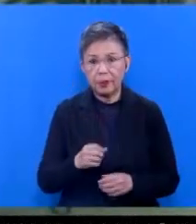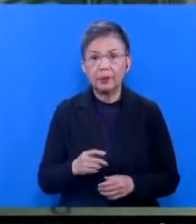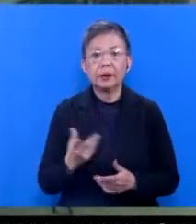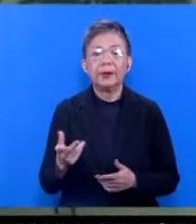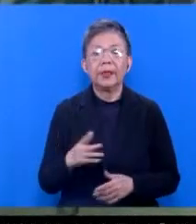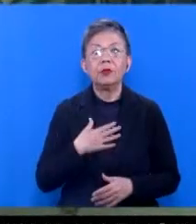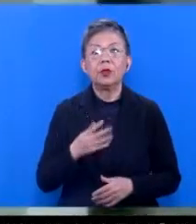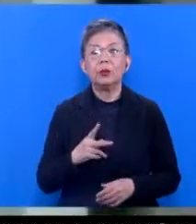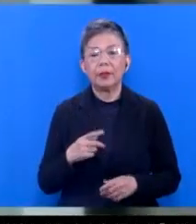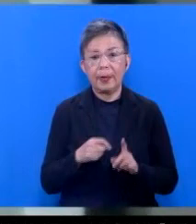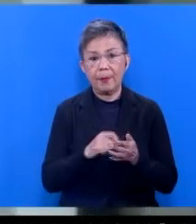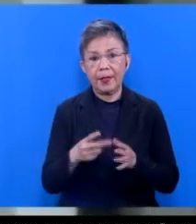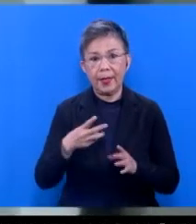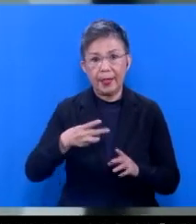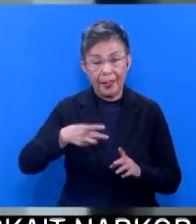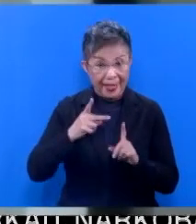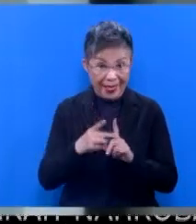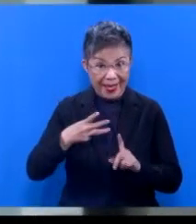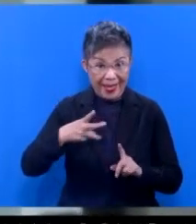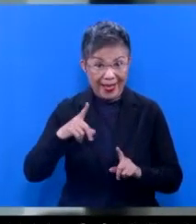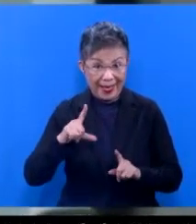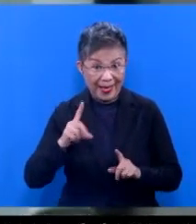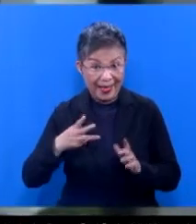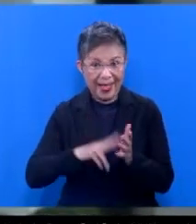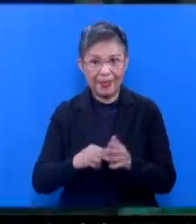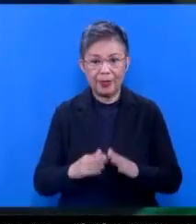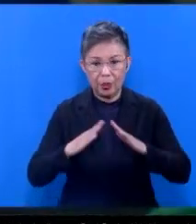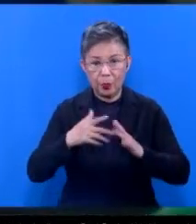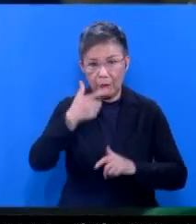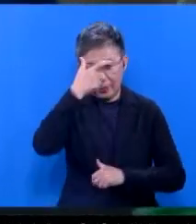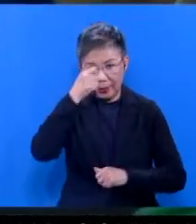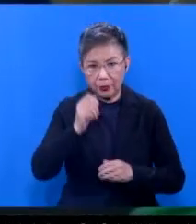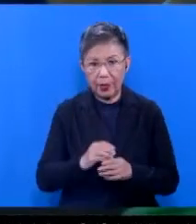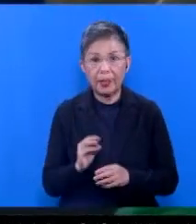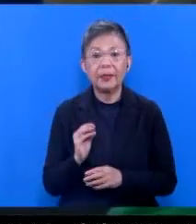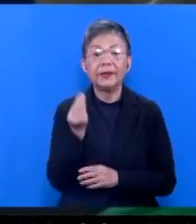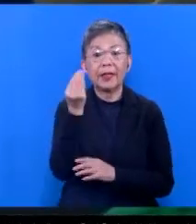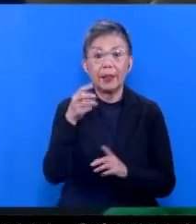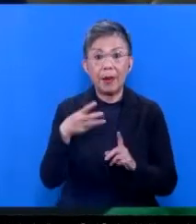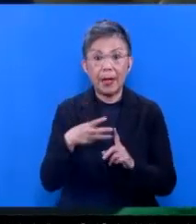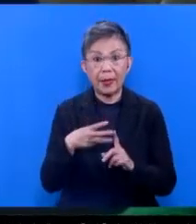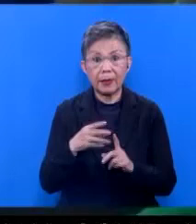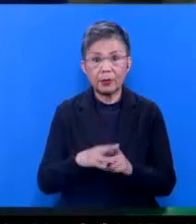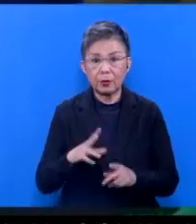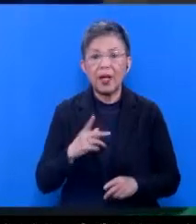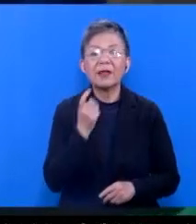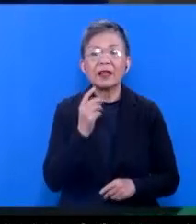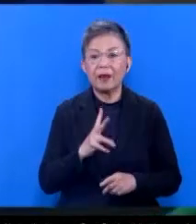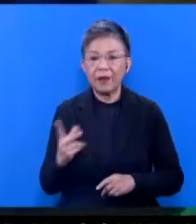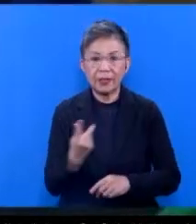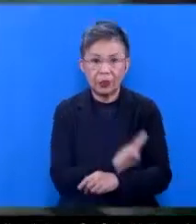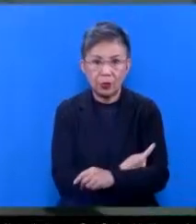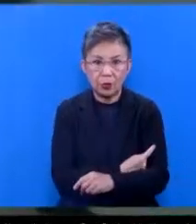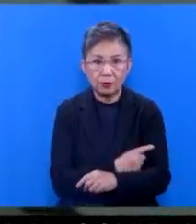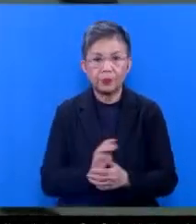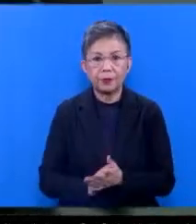Helena Lim. Petugas menuju lantai 4 gedung puskesmas di Kebonjeruk, Jakarta Barat untuk menyelidiki kasus vaksinasi yang diterima